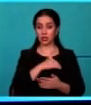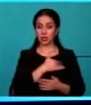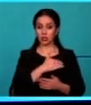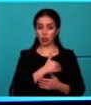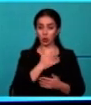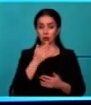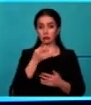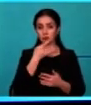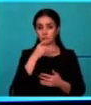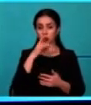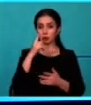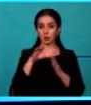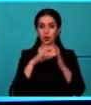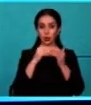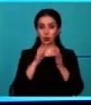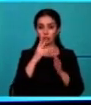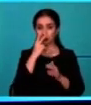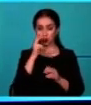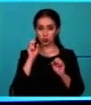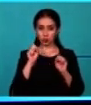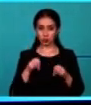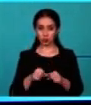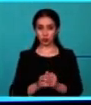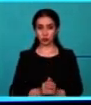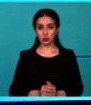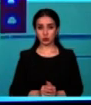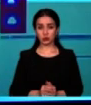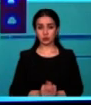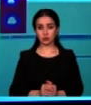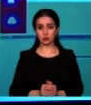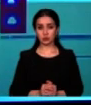Ихтиорид. Браузердан бір ортасы да өчіп көрішіміз мүмкін.